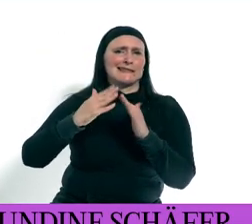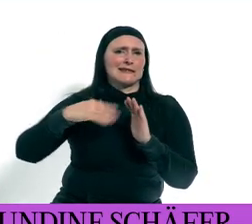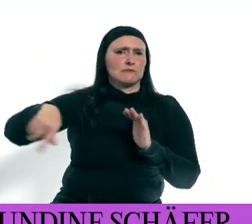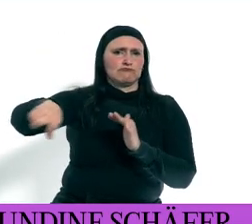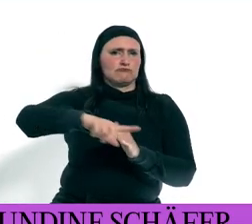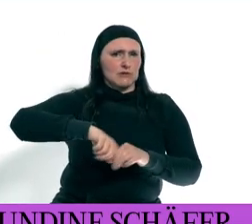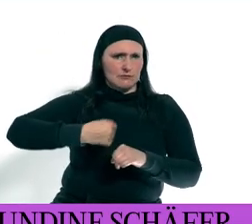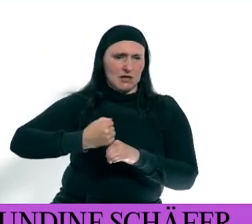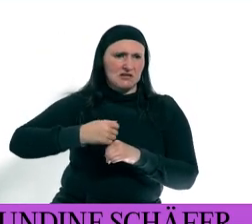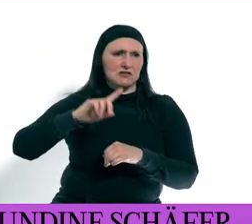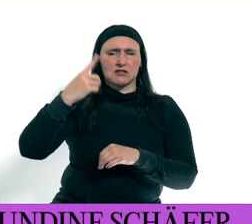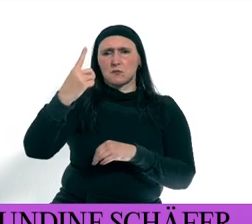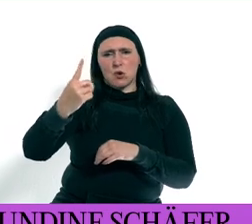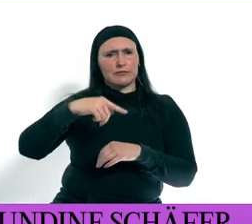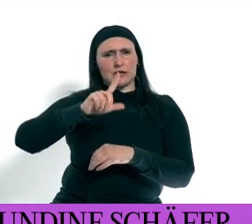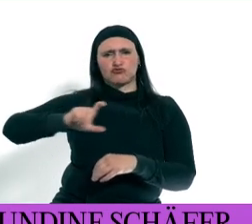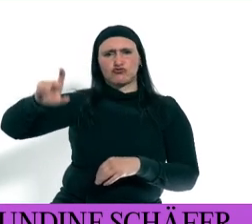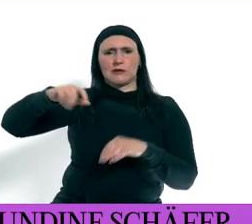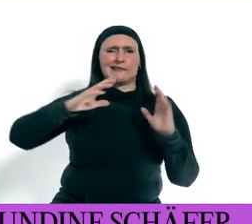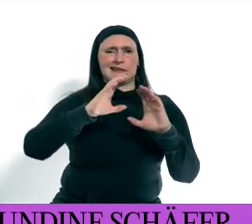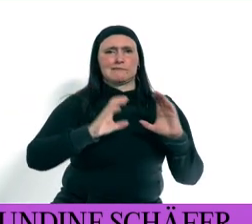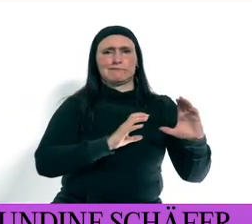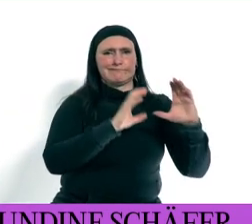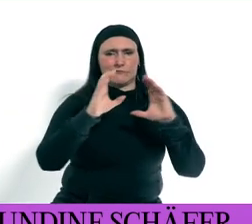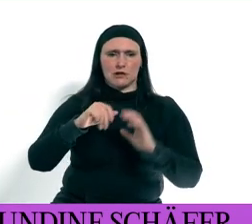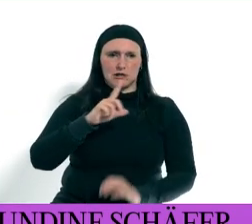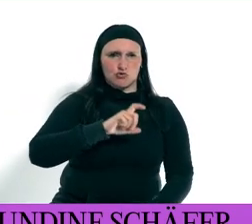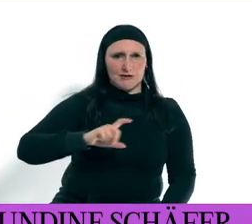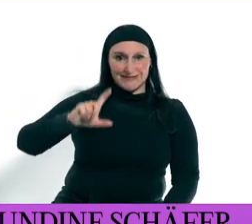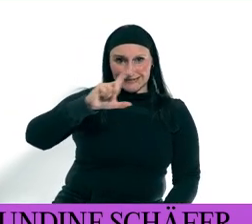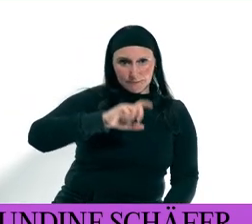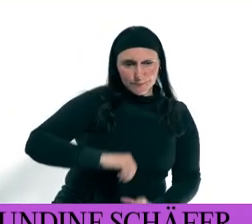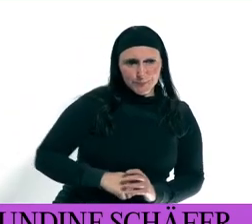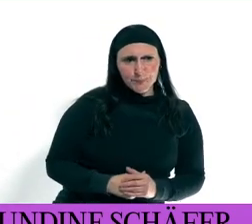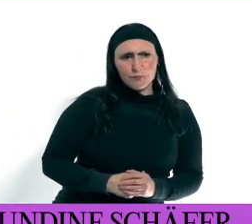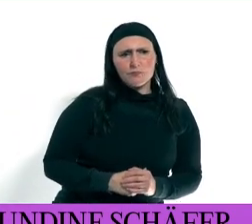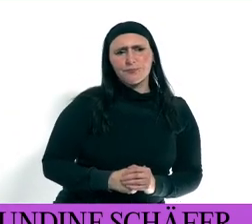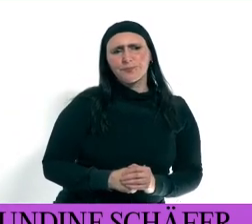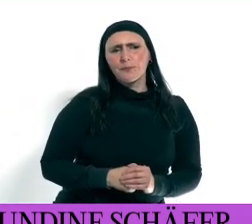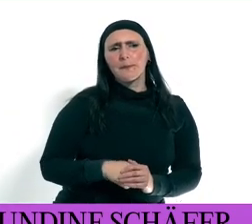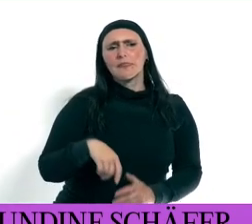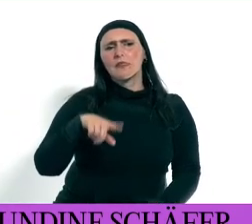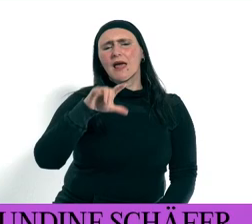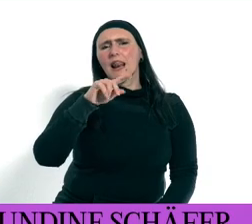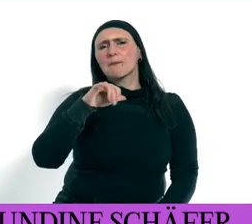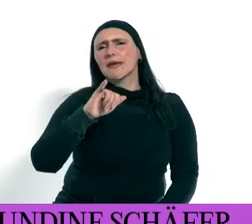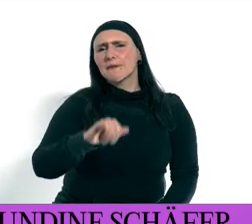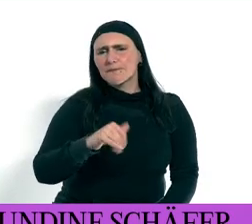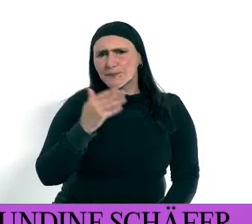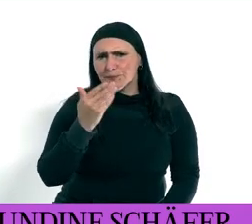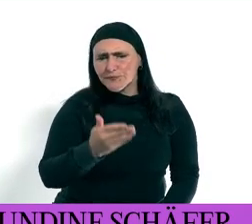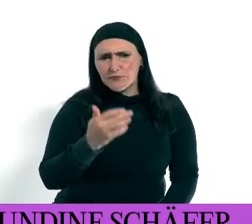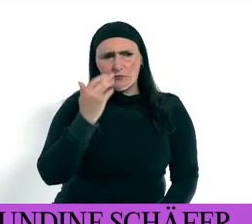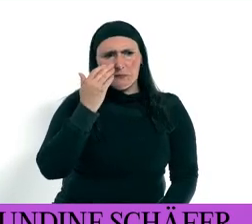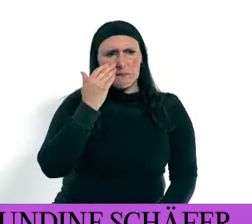auch in der Stadt präsent zu sein. You know, as we mentioned, to revisiting